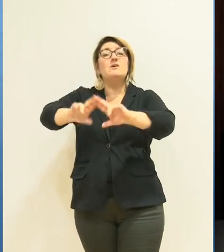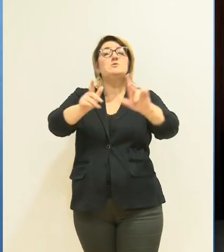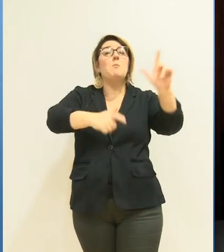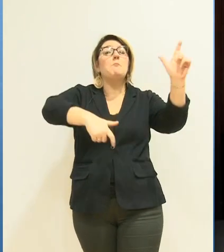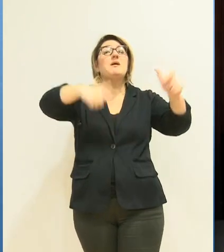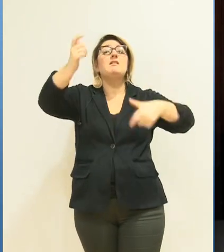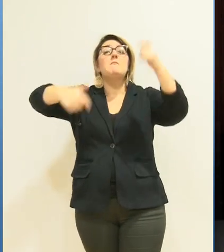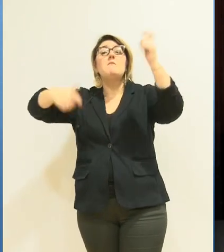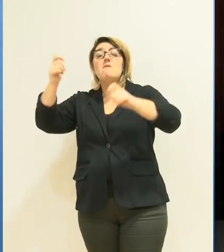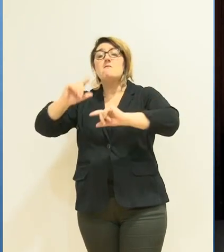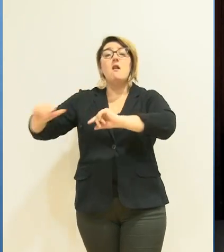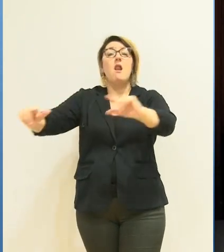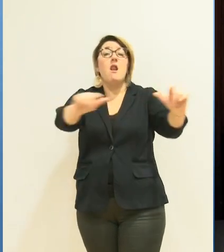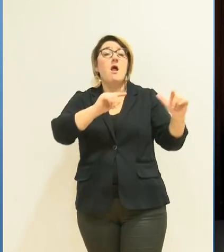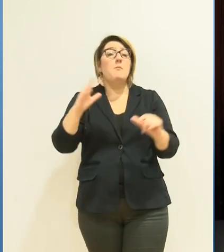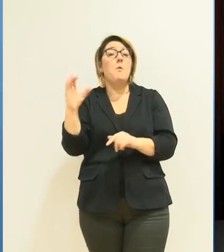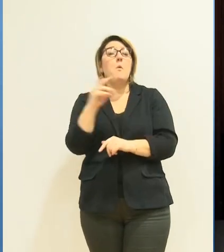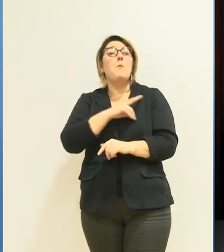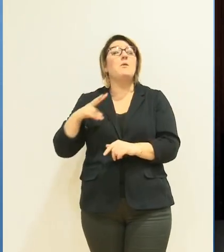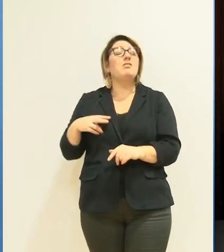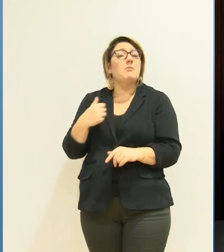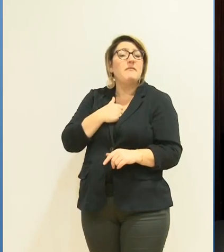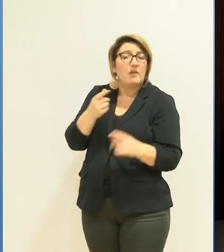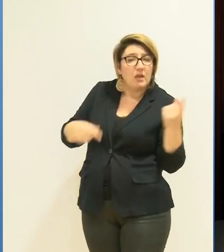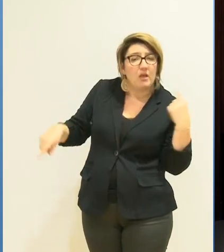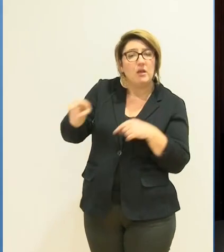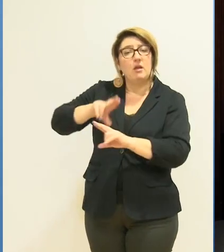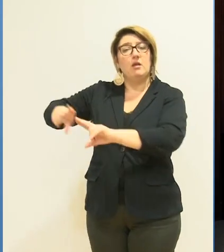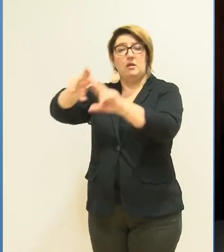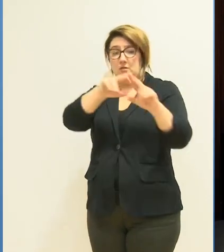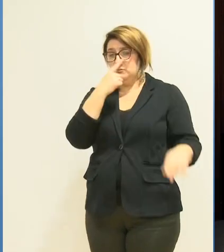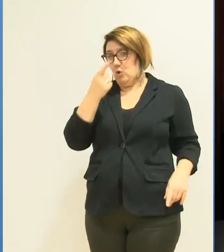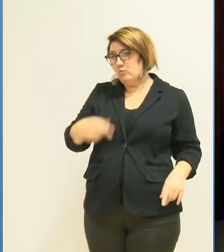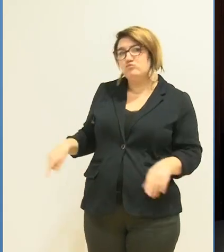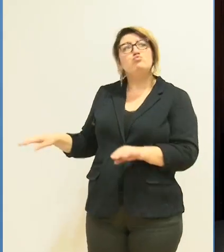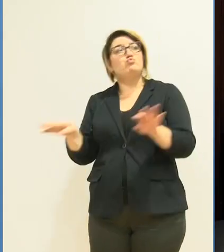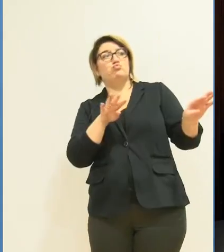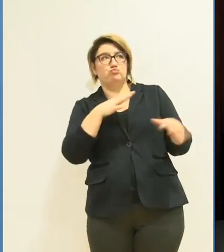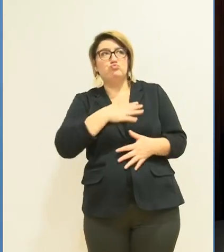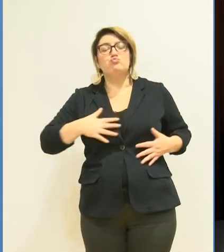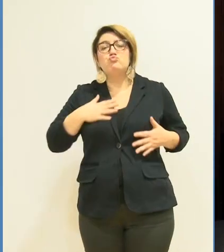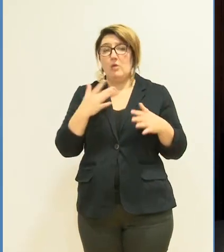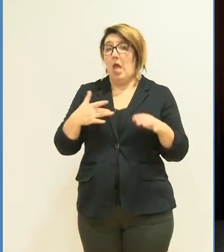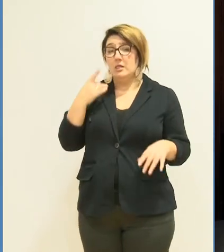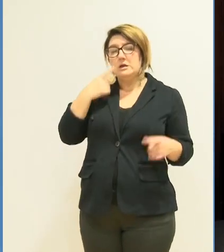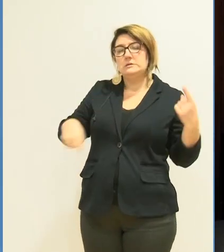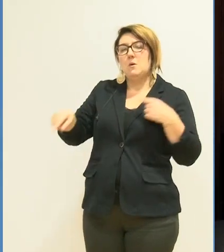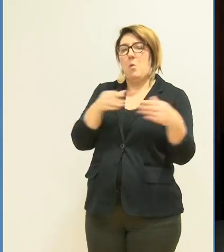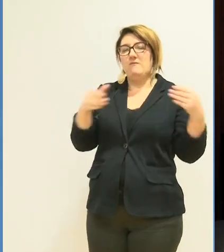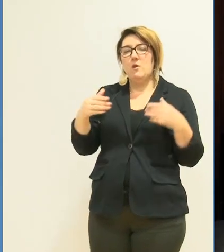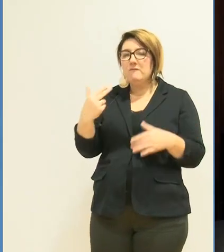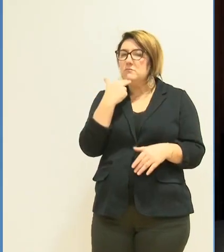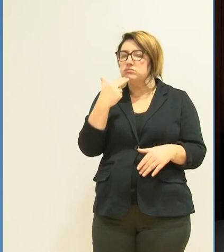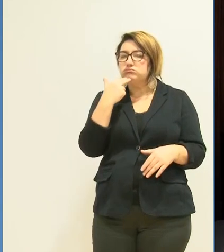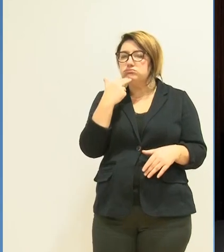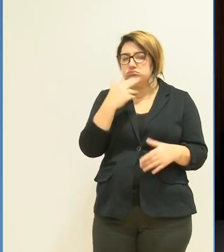existants pour les copropriétés je pense que ce sera aussi quelque chose qui sera extrêmement intéressant pour la villeneuve et va permettre à